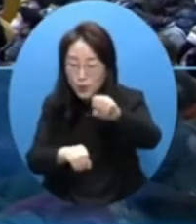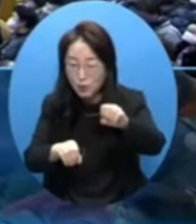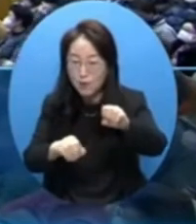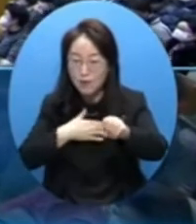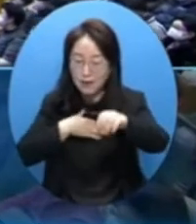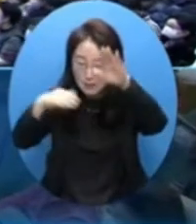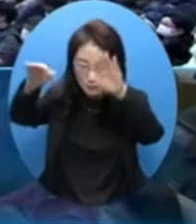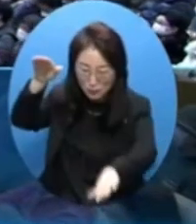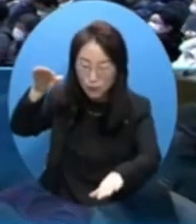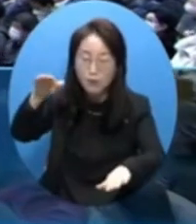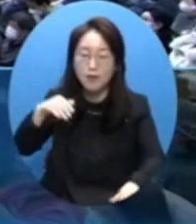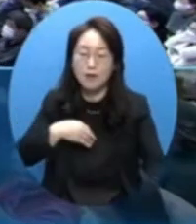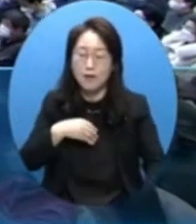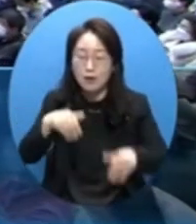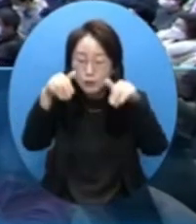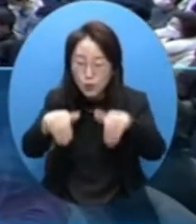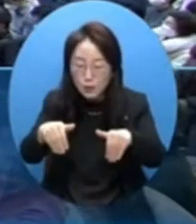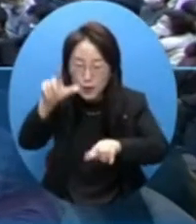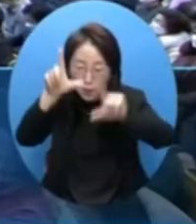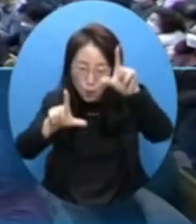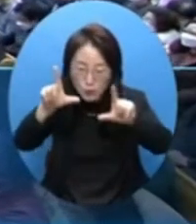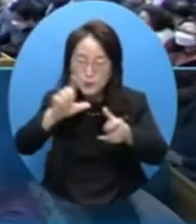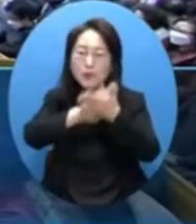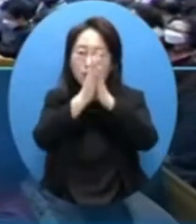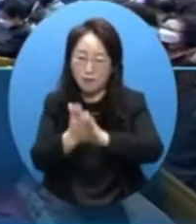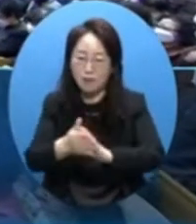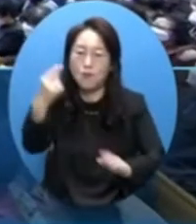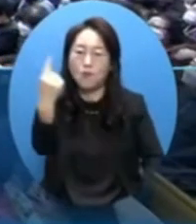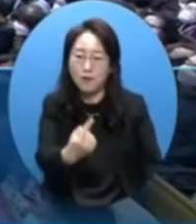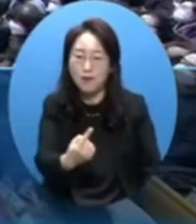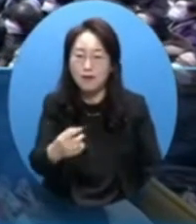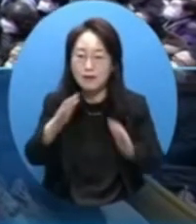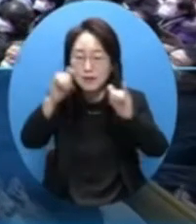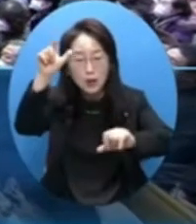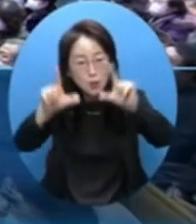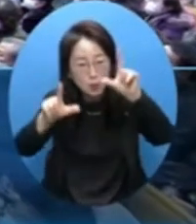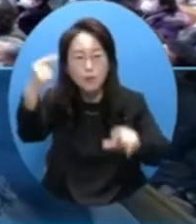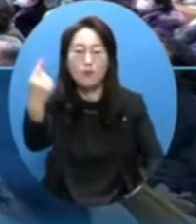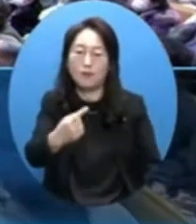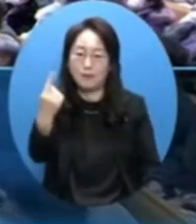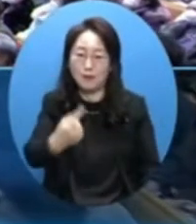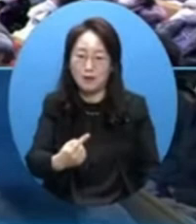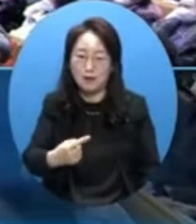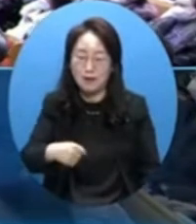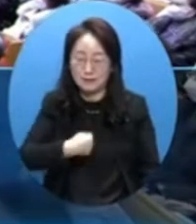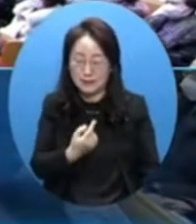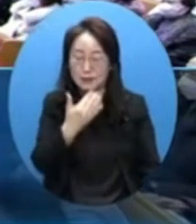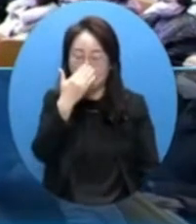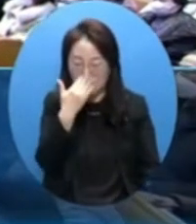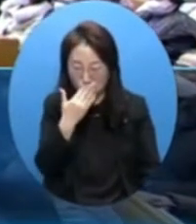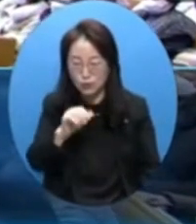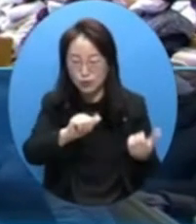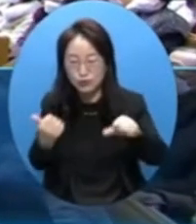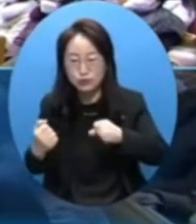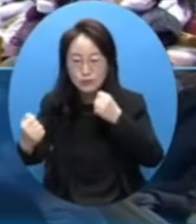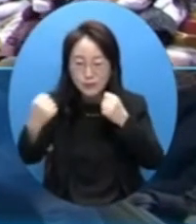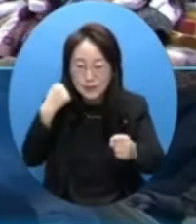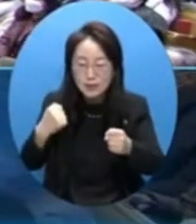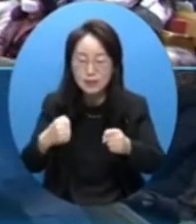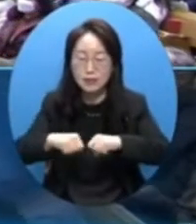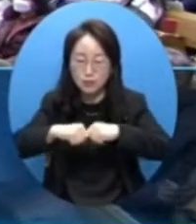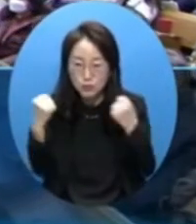조개 형체를 가지사 사람들과 같이 되었고 사람의 모양으로 나타나사 자기를 낮추시고 죽기까지